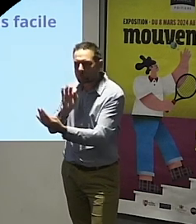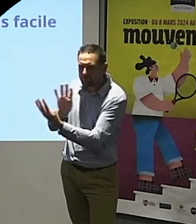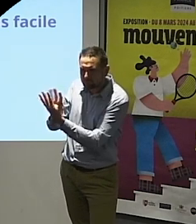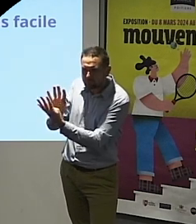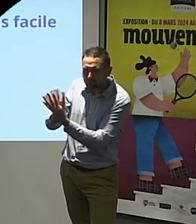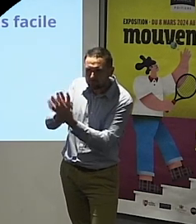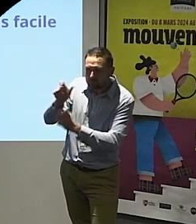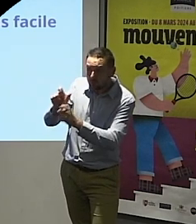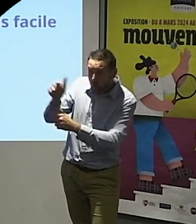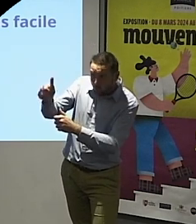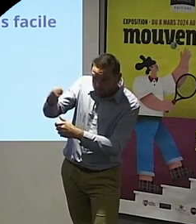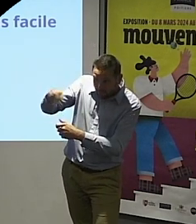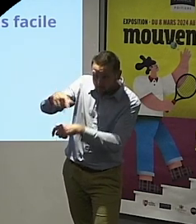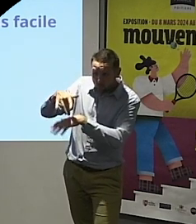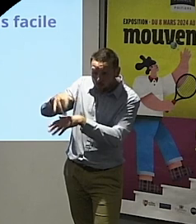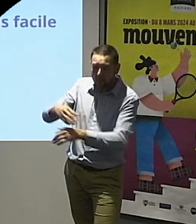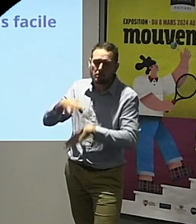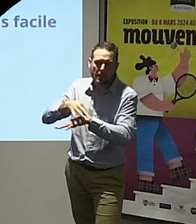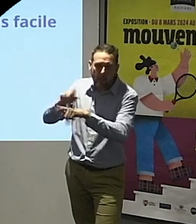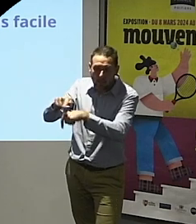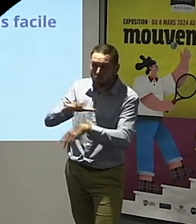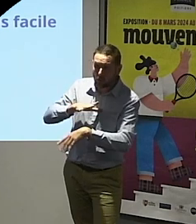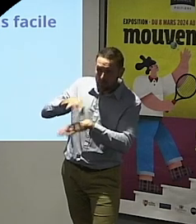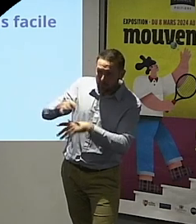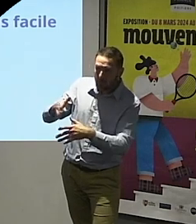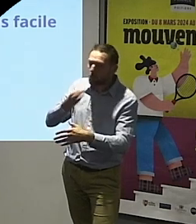une maladie et de en discuter.